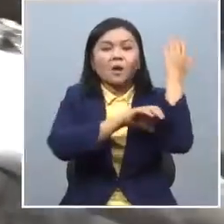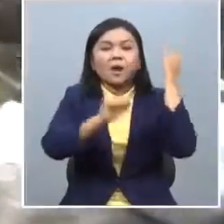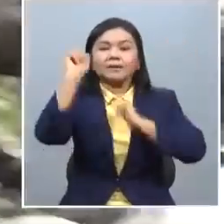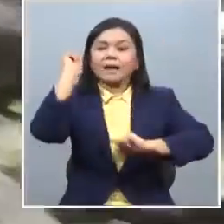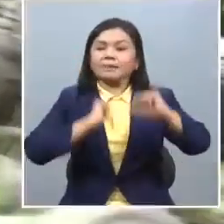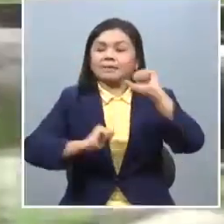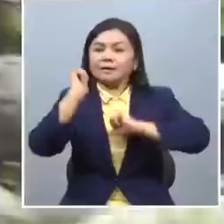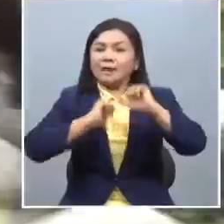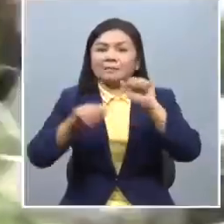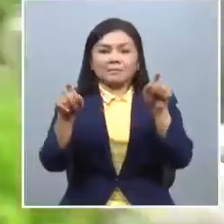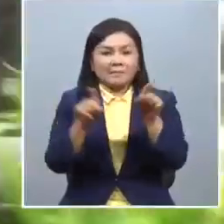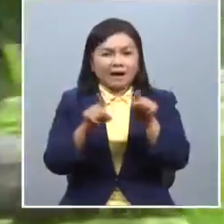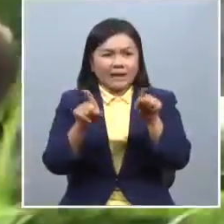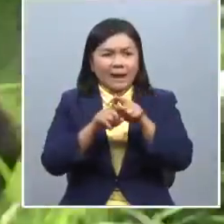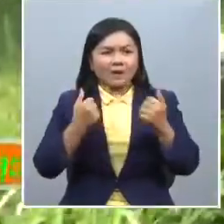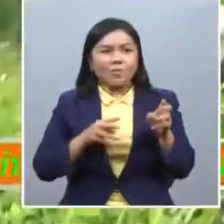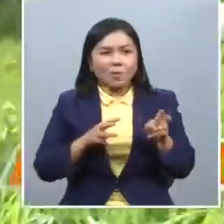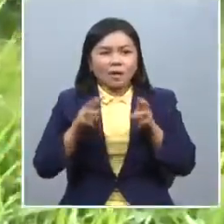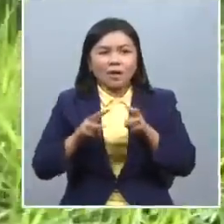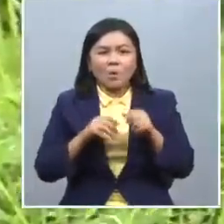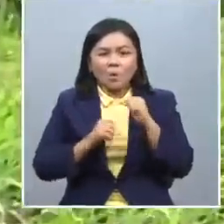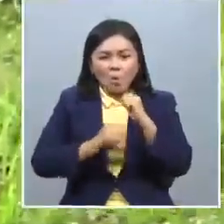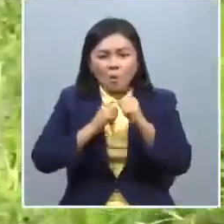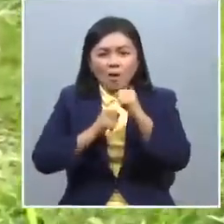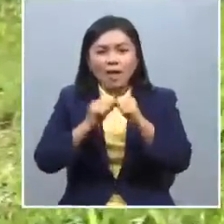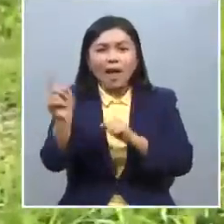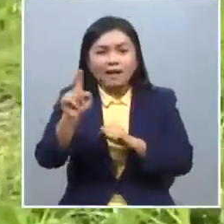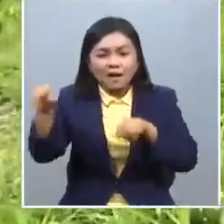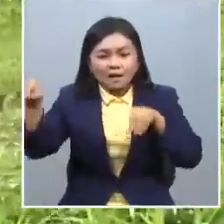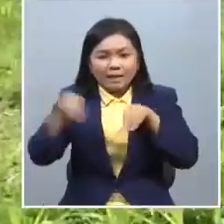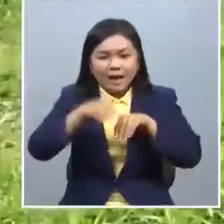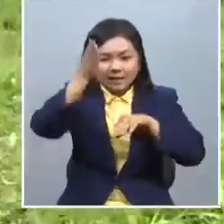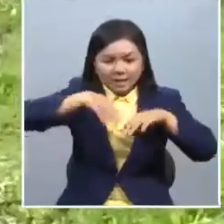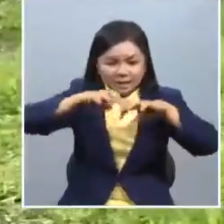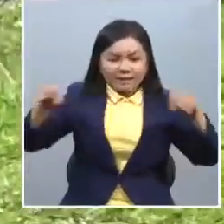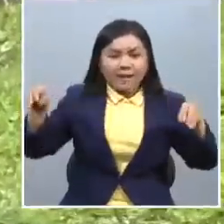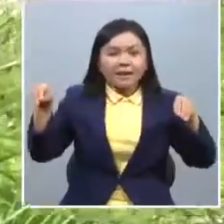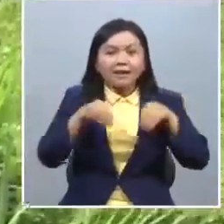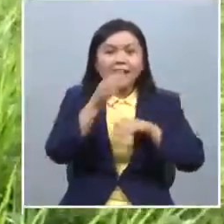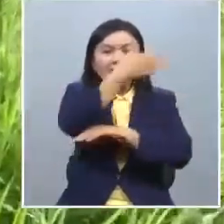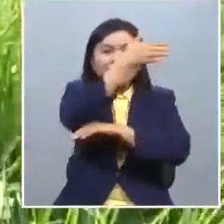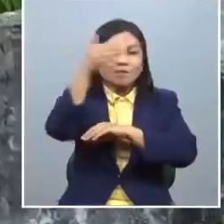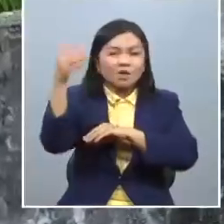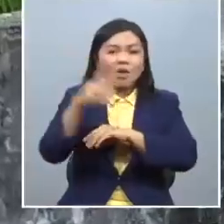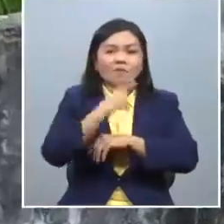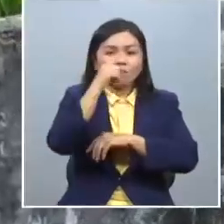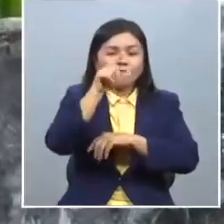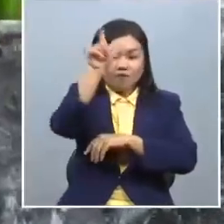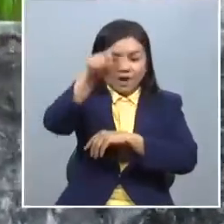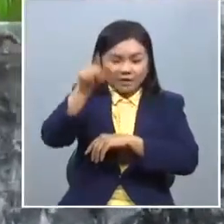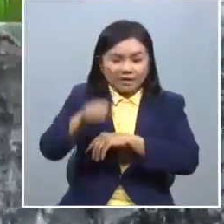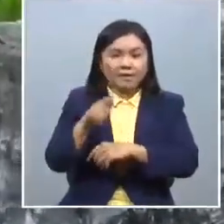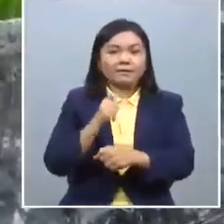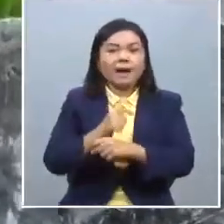หนักมากแล่นปรู๊ดไปเลือกทุเรียนที่ติดกับธงฝรั่งเศสทันที